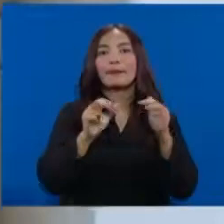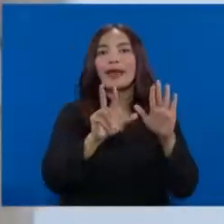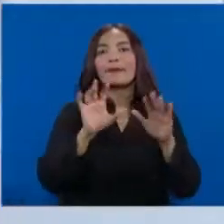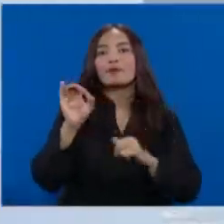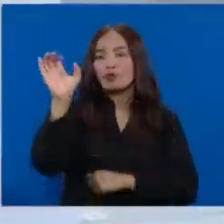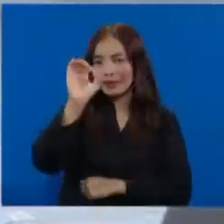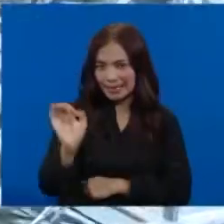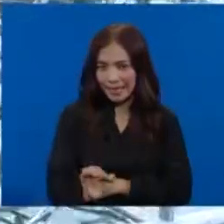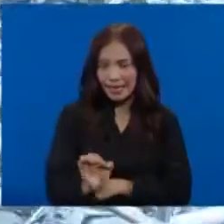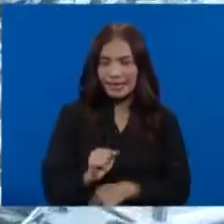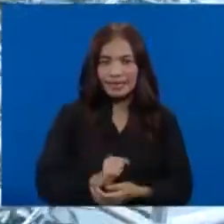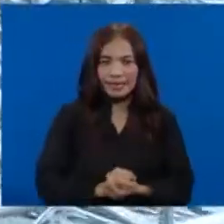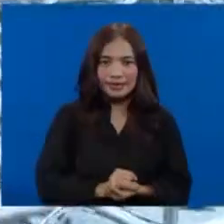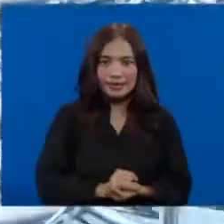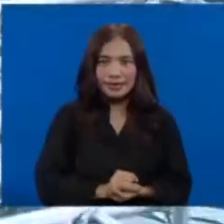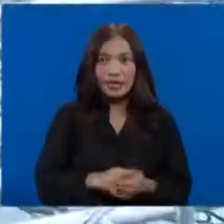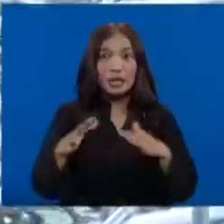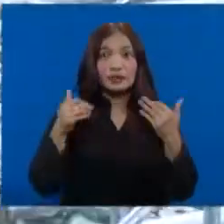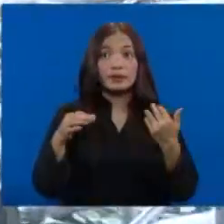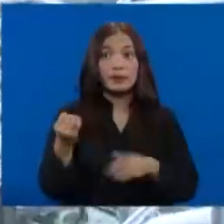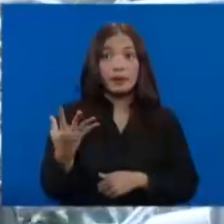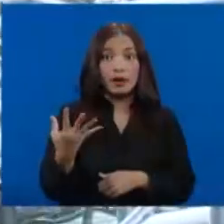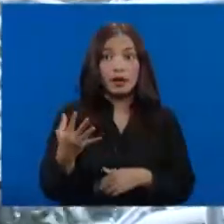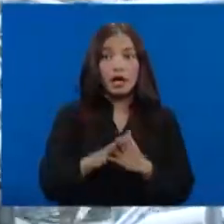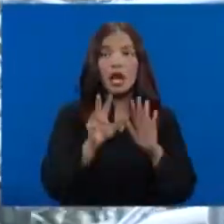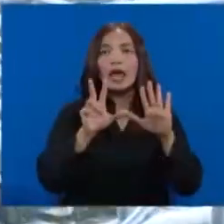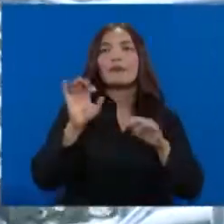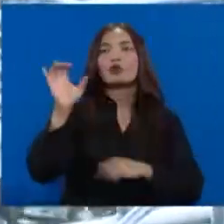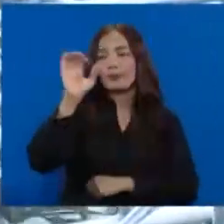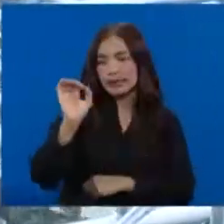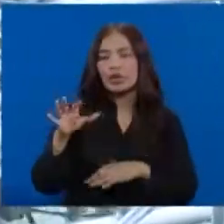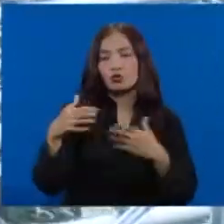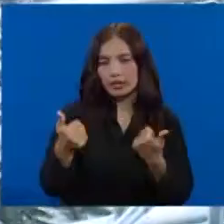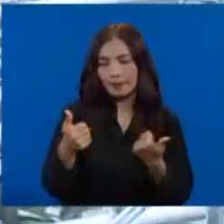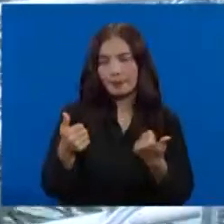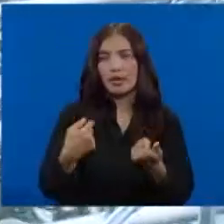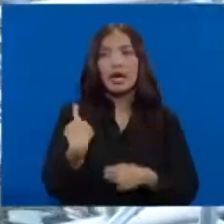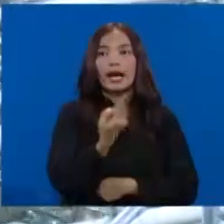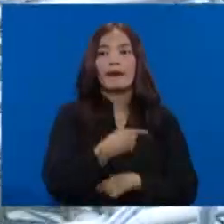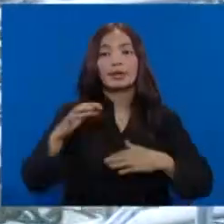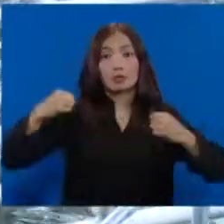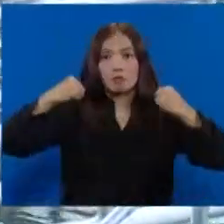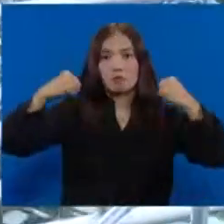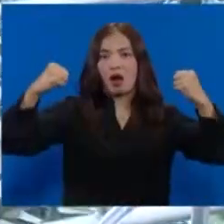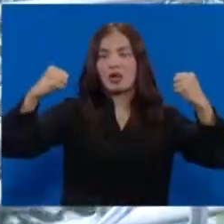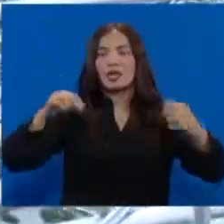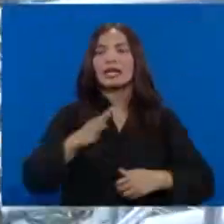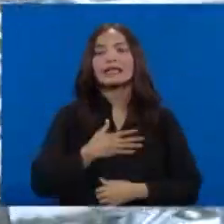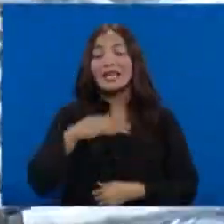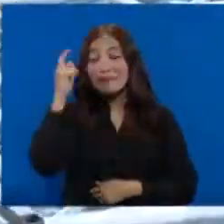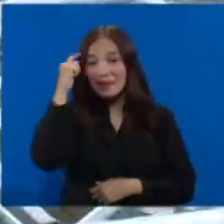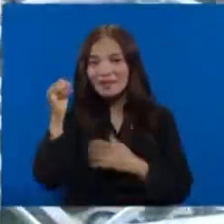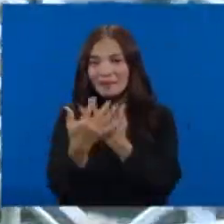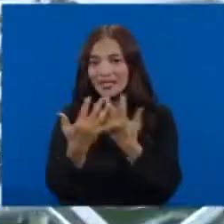Erick, jauh ini persiapannya sudah berapa persen? Ya, alhamdulillah 80% lah. Okay. Kita siap, kita semangat, dan saya rasa masyarakat